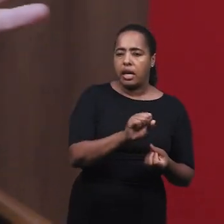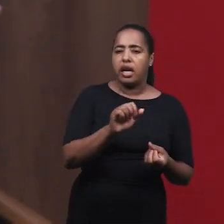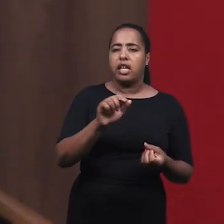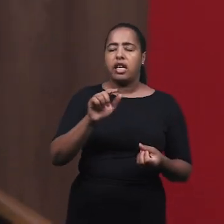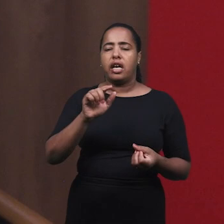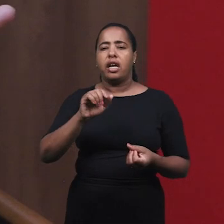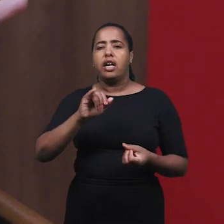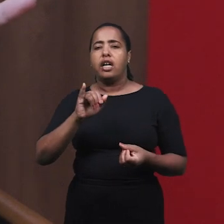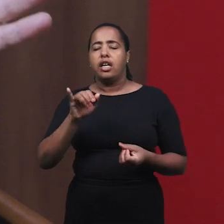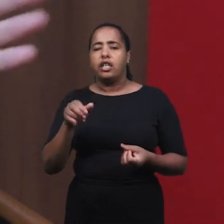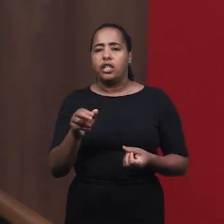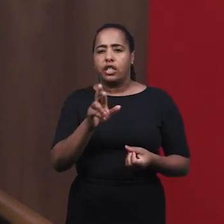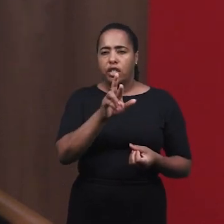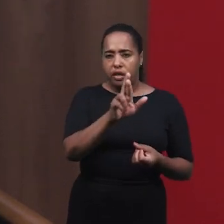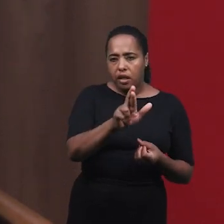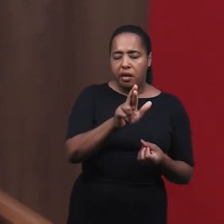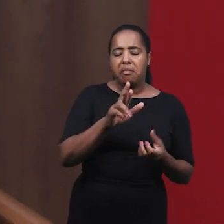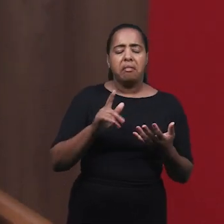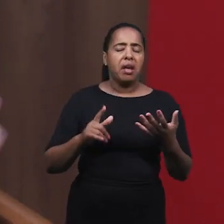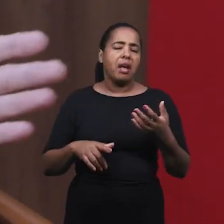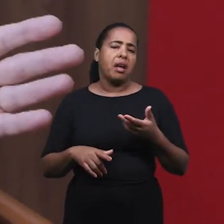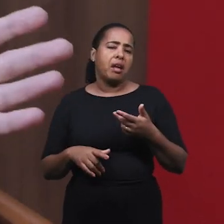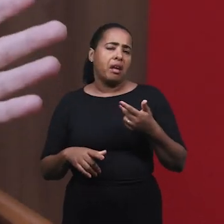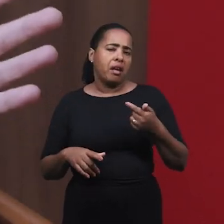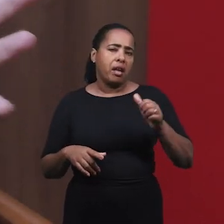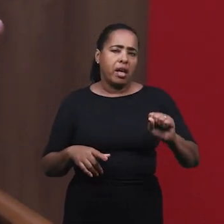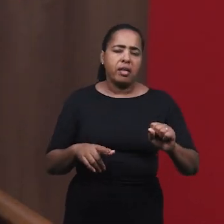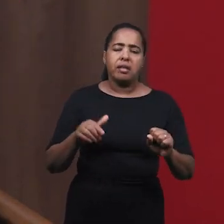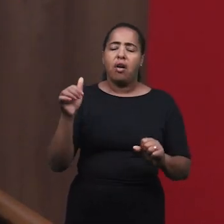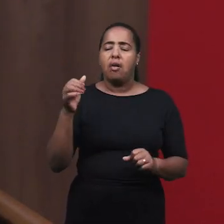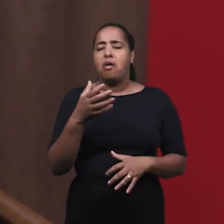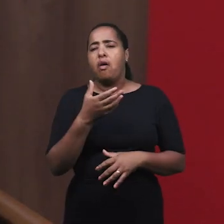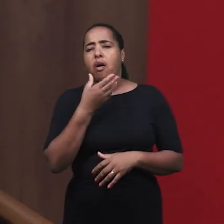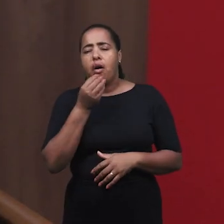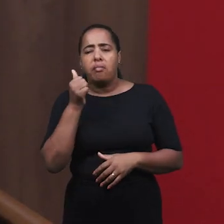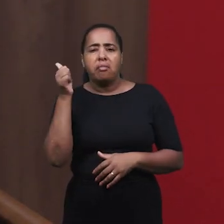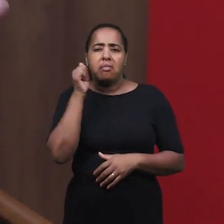Jérémie, beaucoup d'hommes et de femmes notables